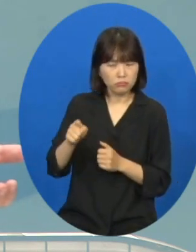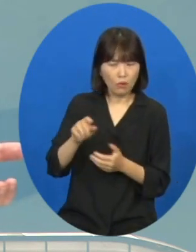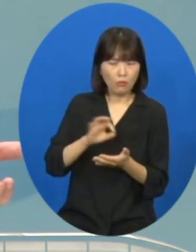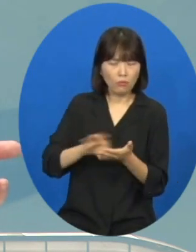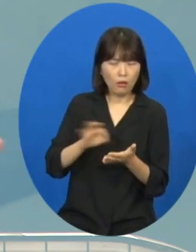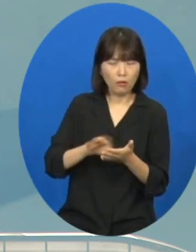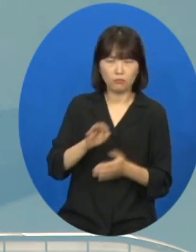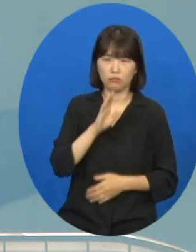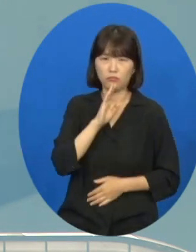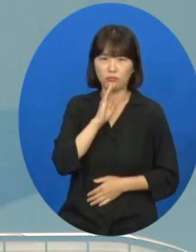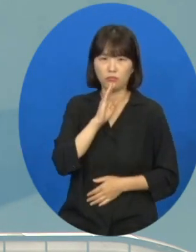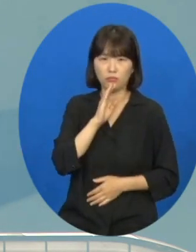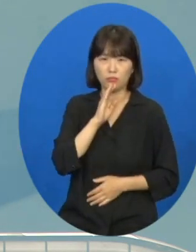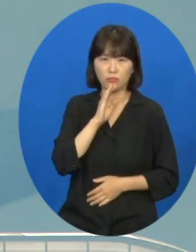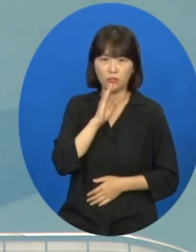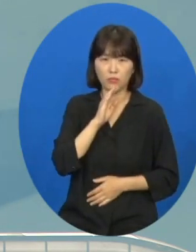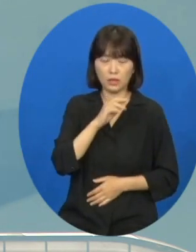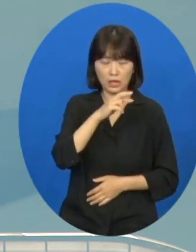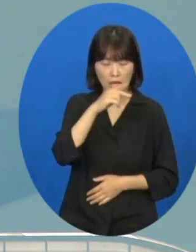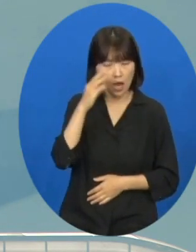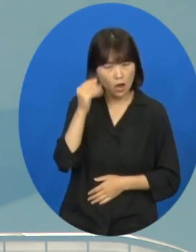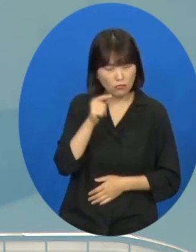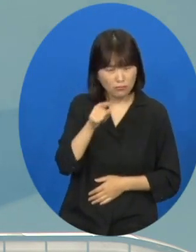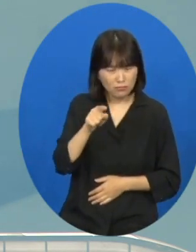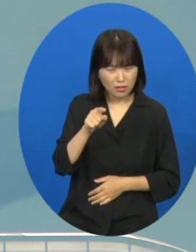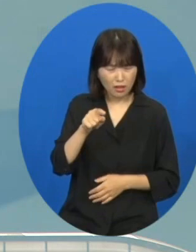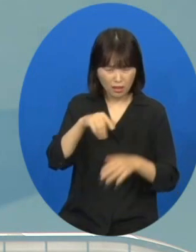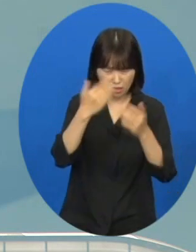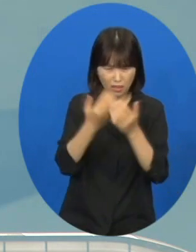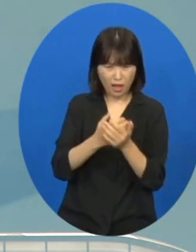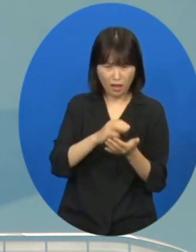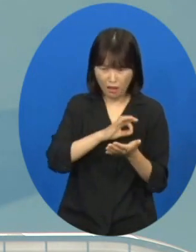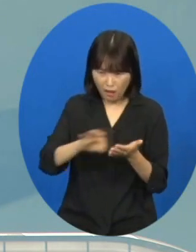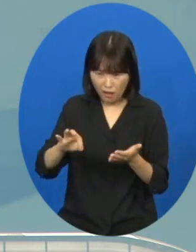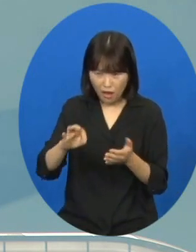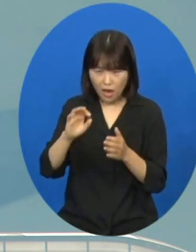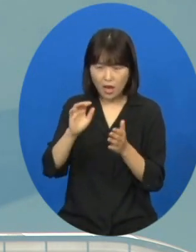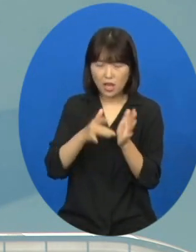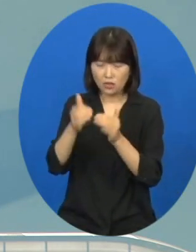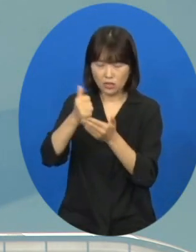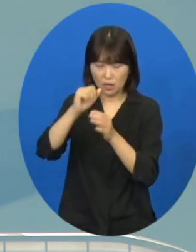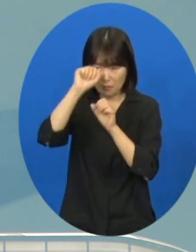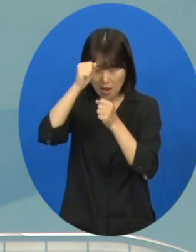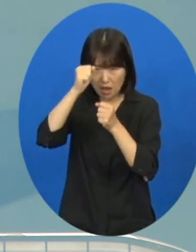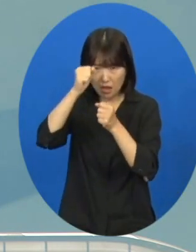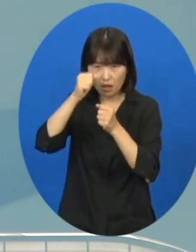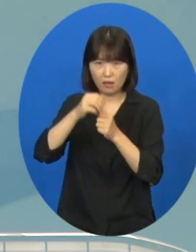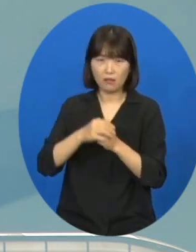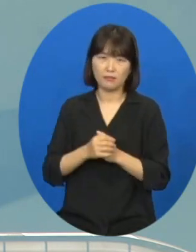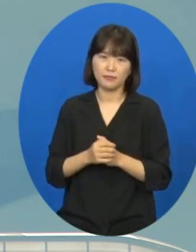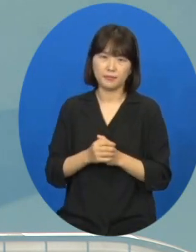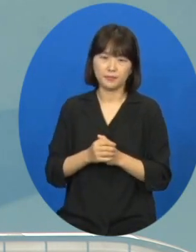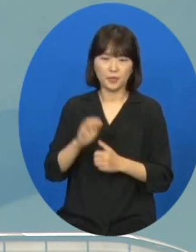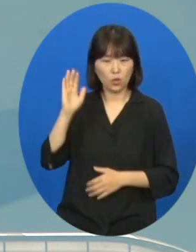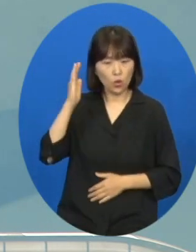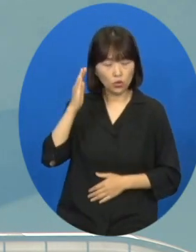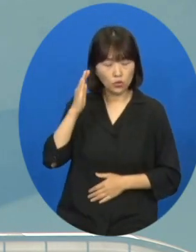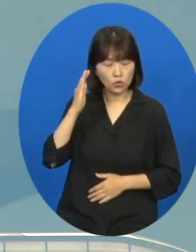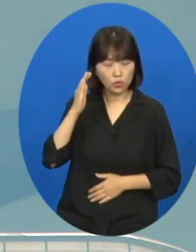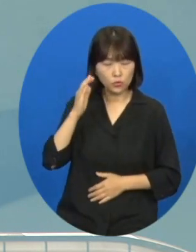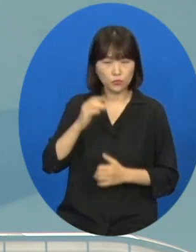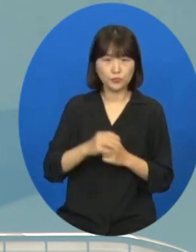있어? 아, 향유를 이렇게 쓰는 거야? 어떻게 예수님의 발에다가 요즘 시세로